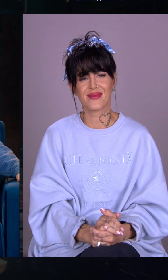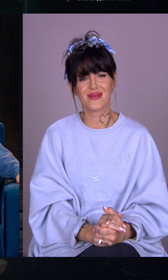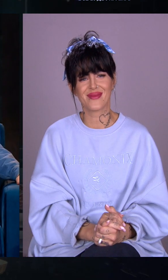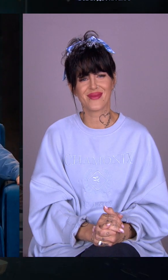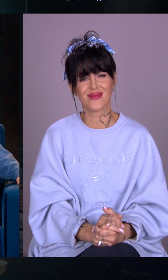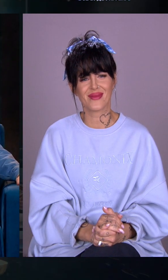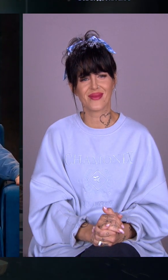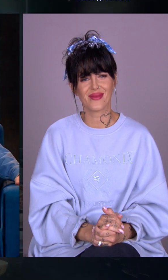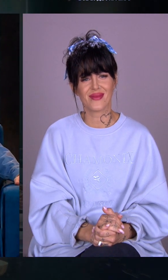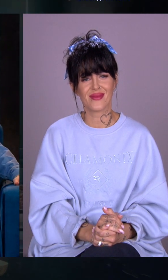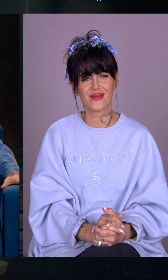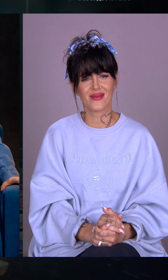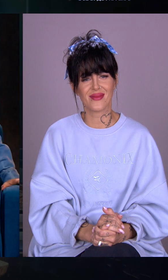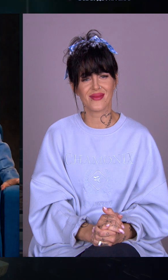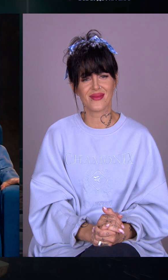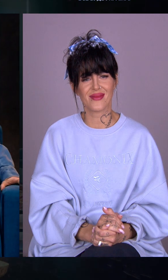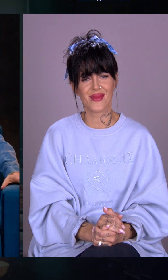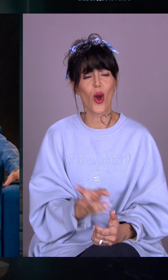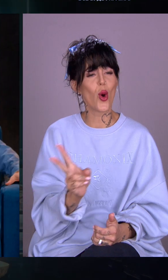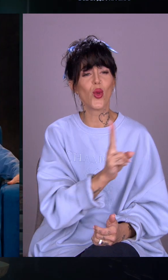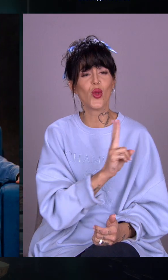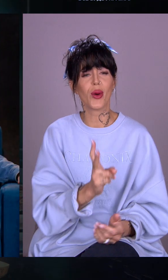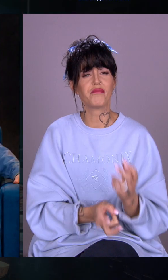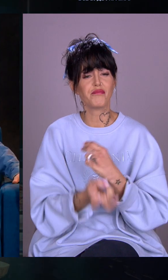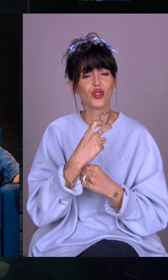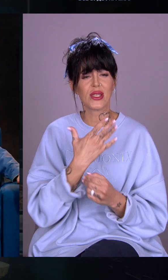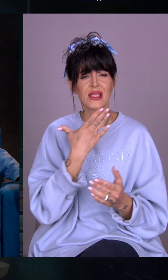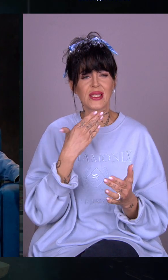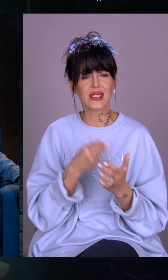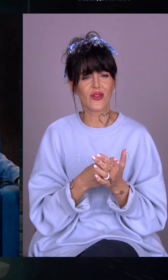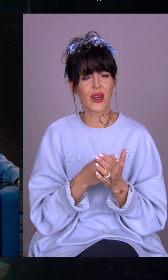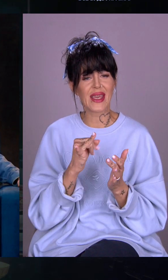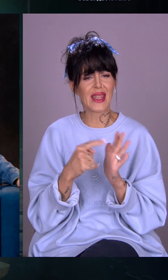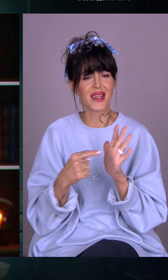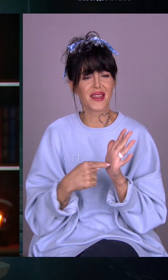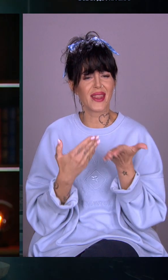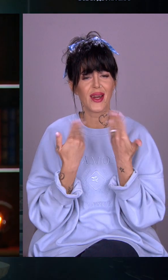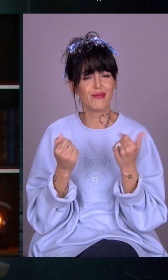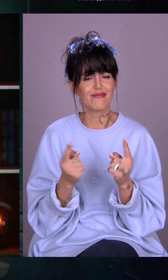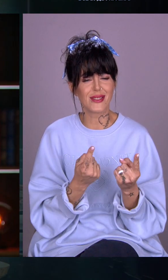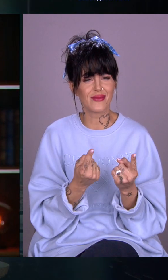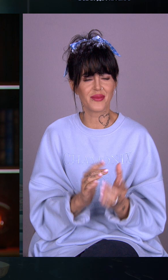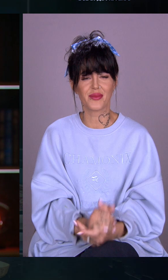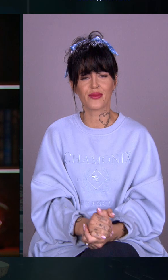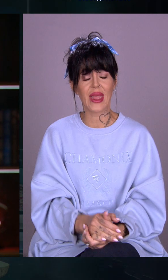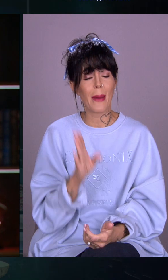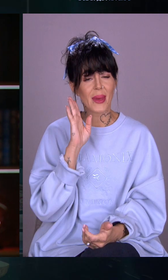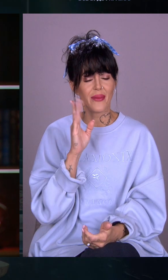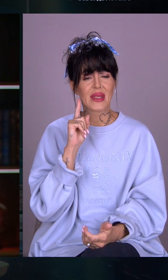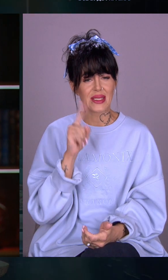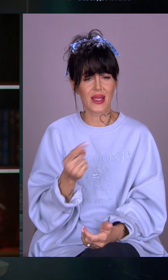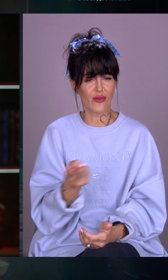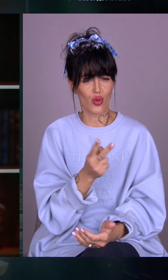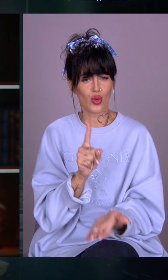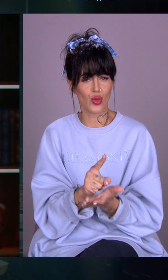А хто-то прийшов за своїм. Хто-то прийшов за своїм і не ділиться. Хлопці, я знаю, що у вас мав